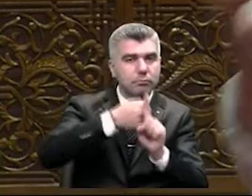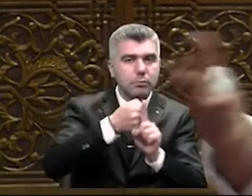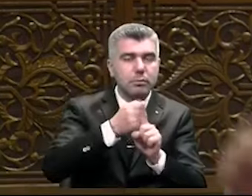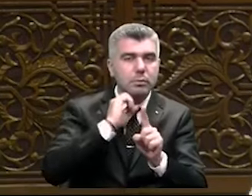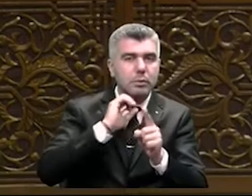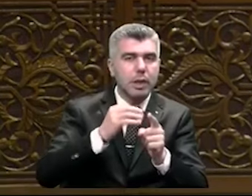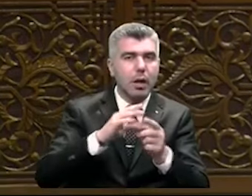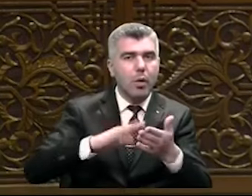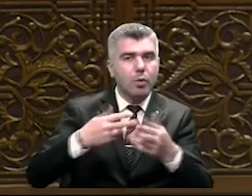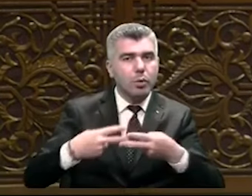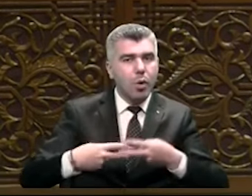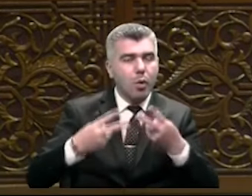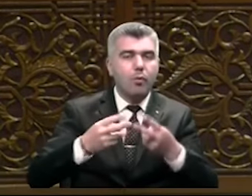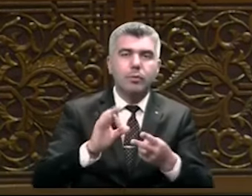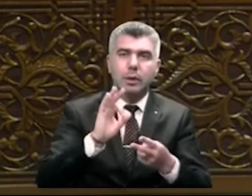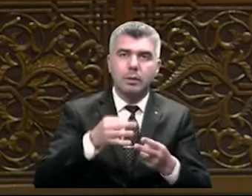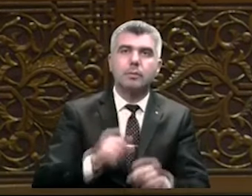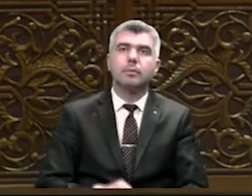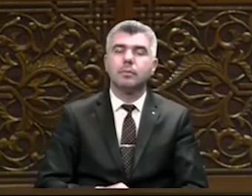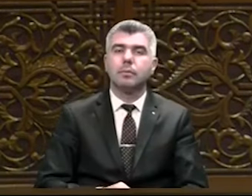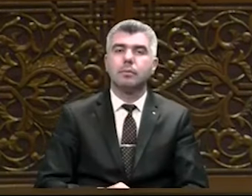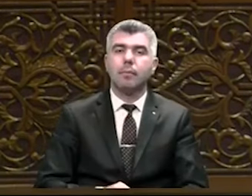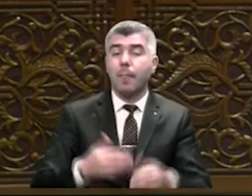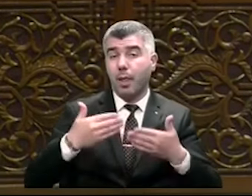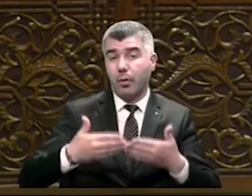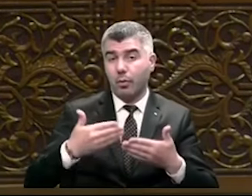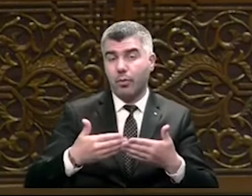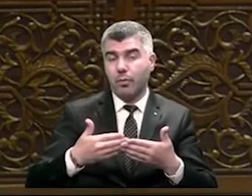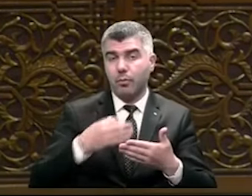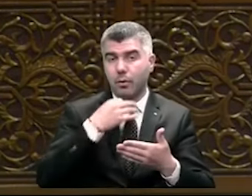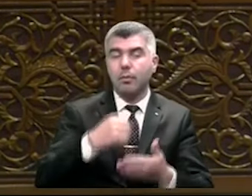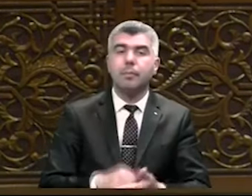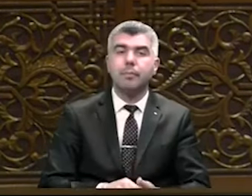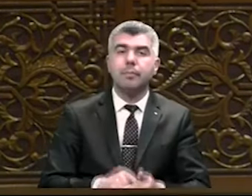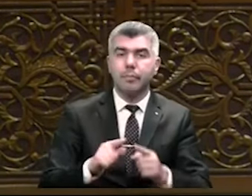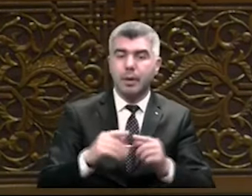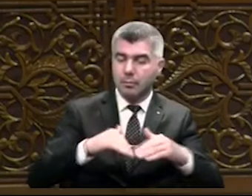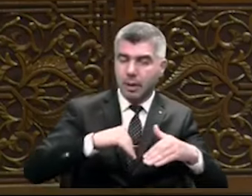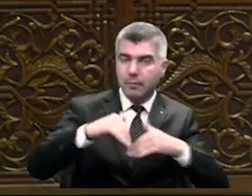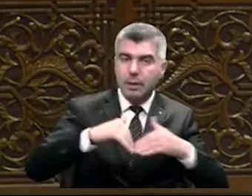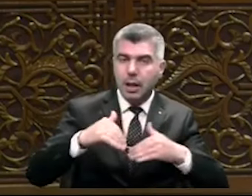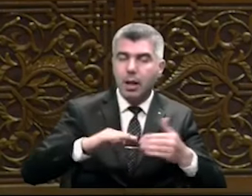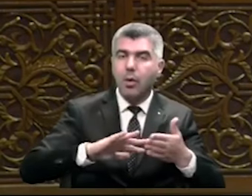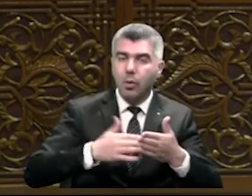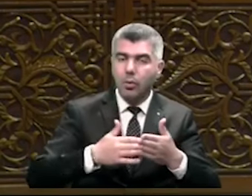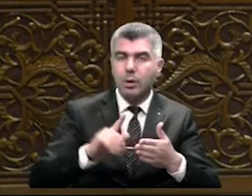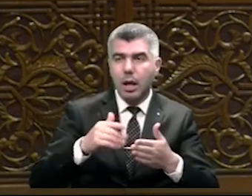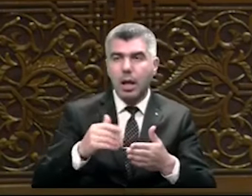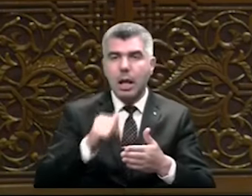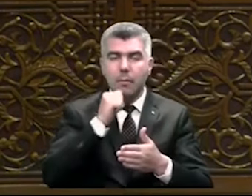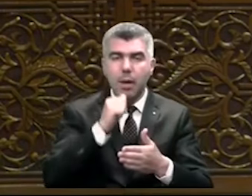الارقام اللي كتكس كذلك المجهودات اللي ك تقوموا بها اليوم كن تحدثوا بالنسبه للبنيات التحتيه المائيه كن تحدثوا على